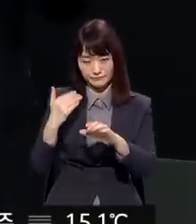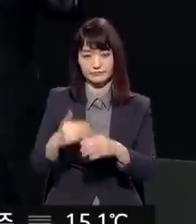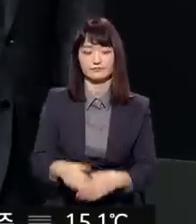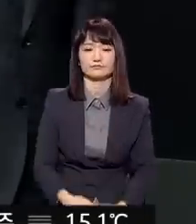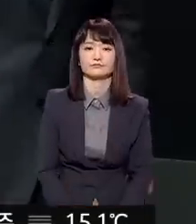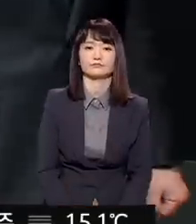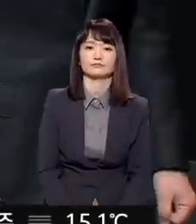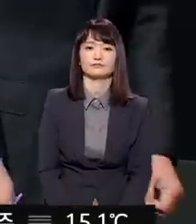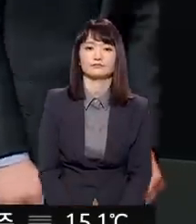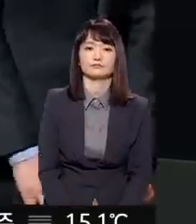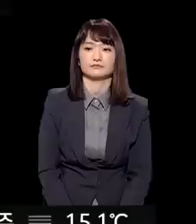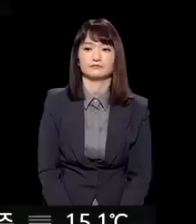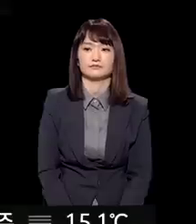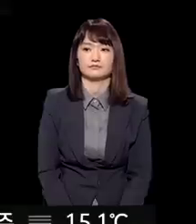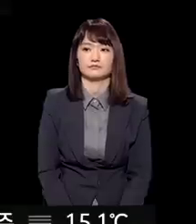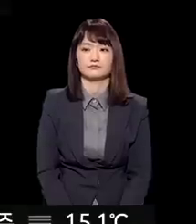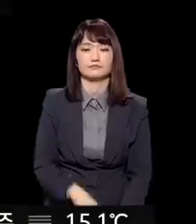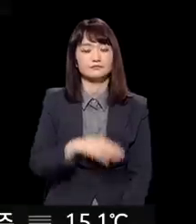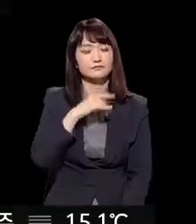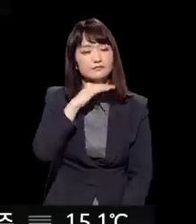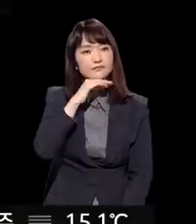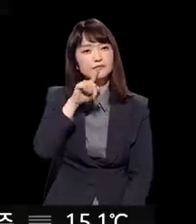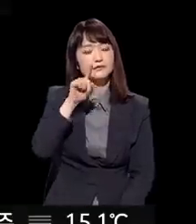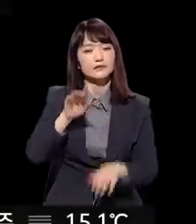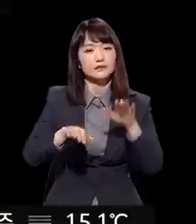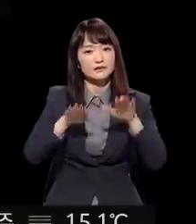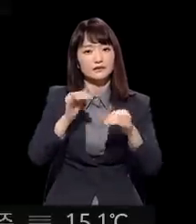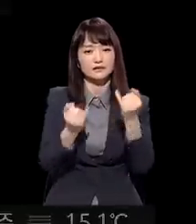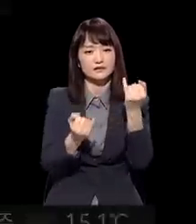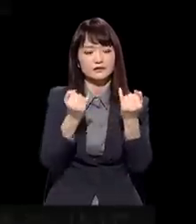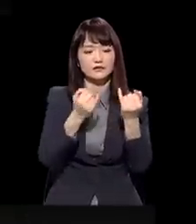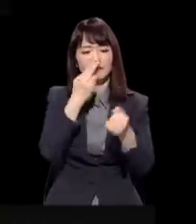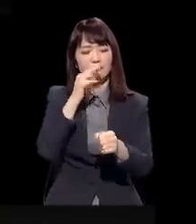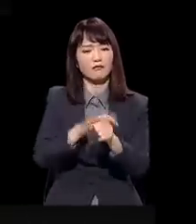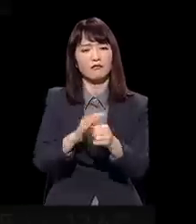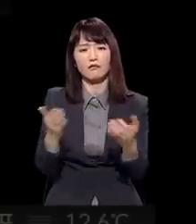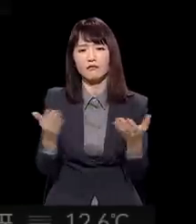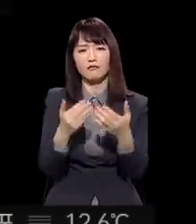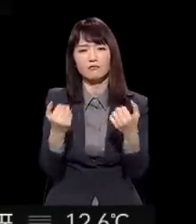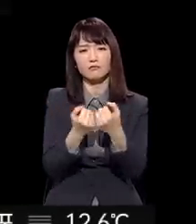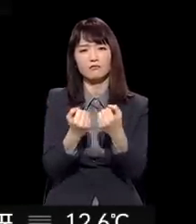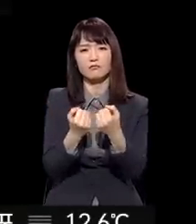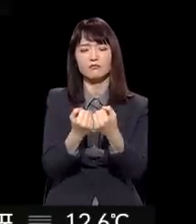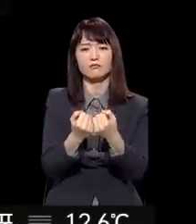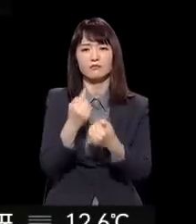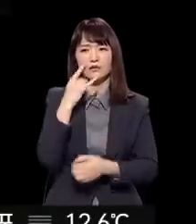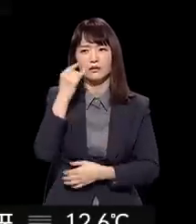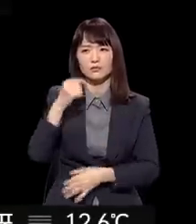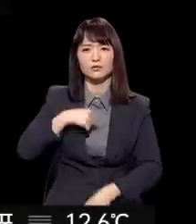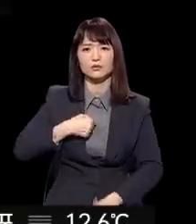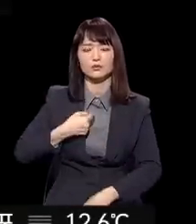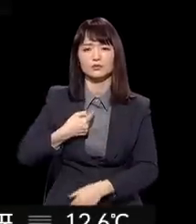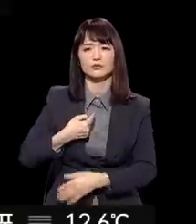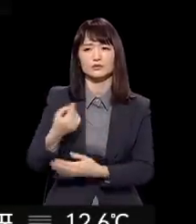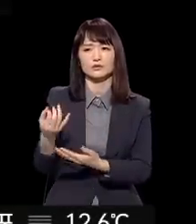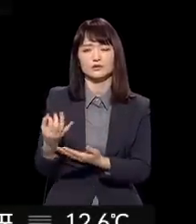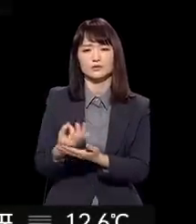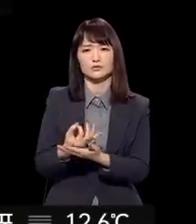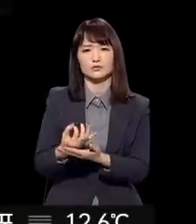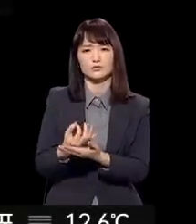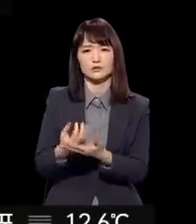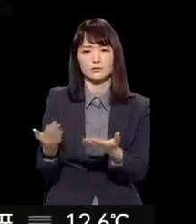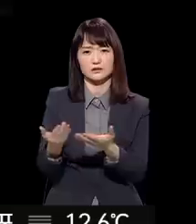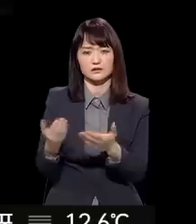사연입니다. 들어볼까요? 네, 연년생 자매가 어이없는 이유로 싸웠다 이런 사연인데요. 이 어머니 혼자 벌이를 하는 상황이어서 이